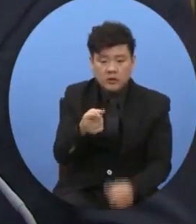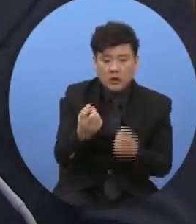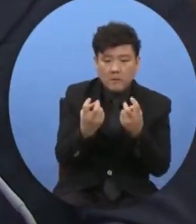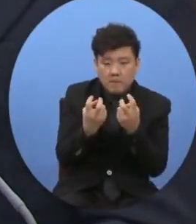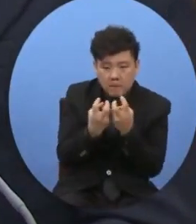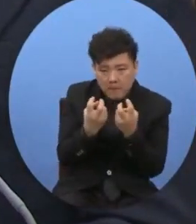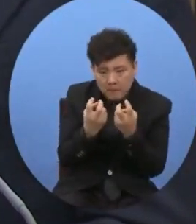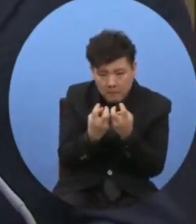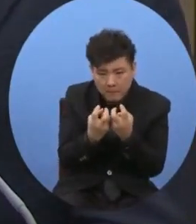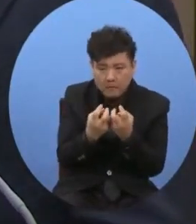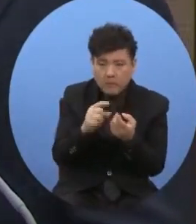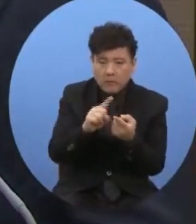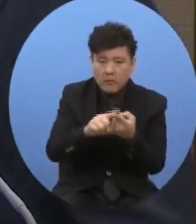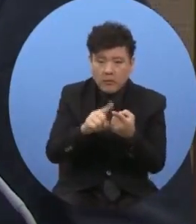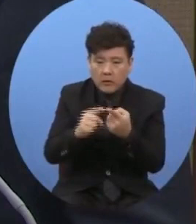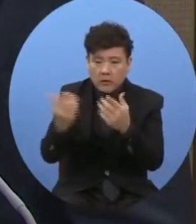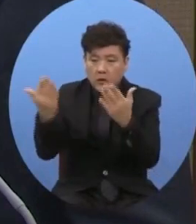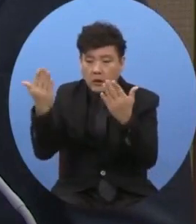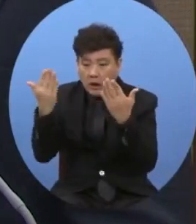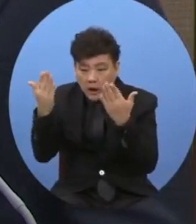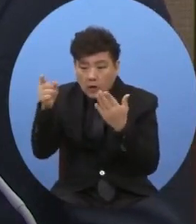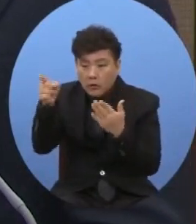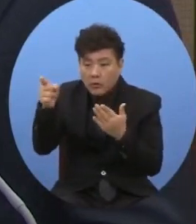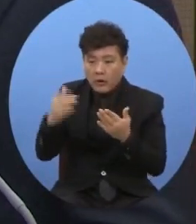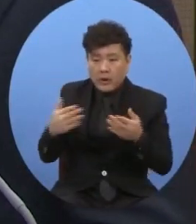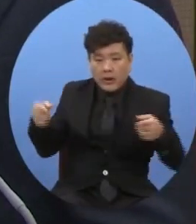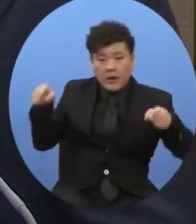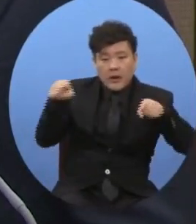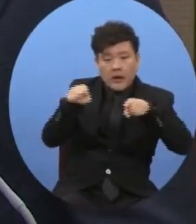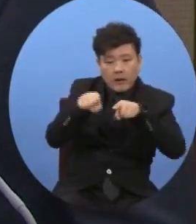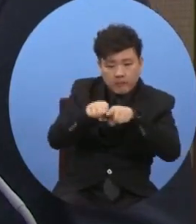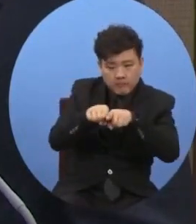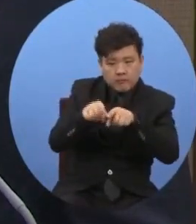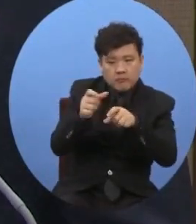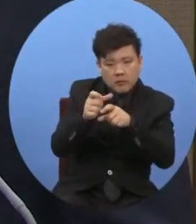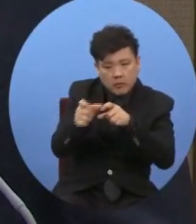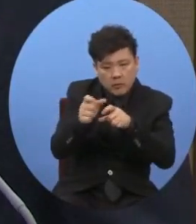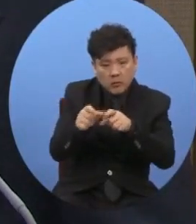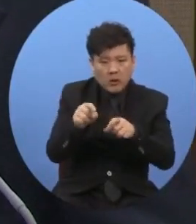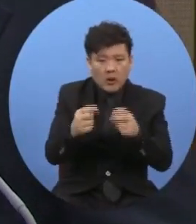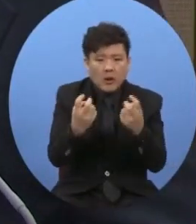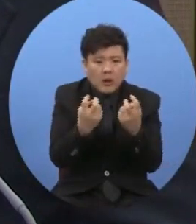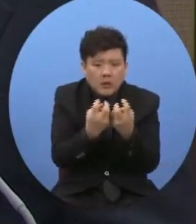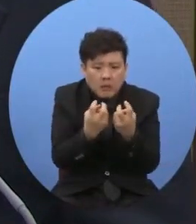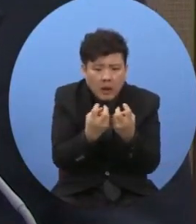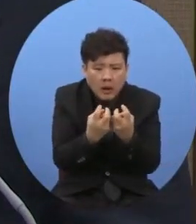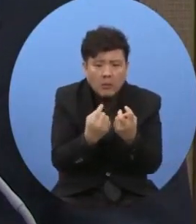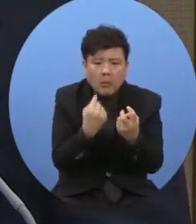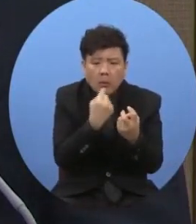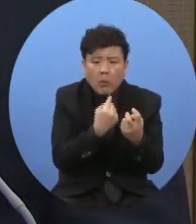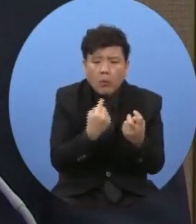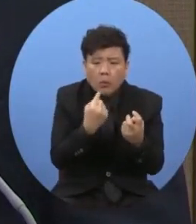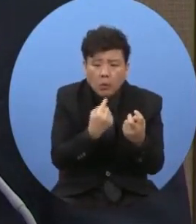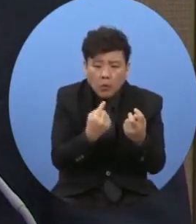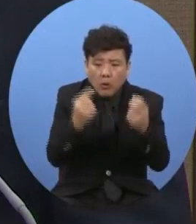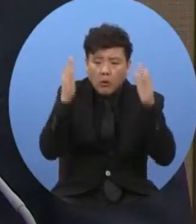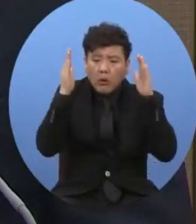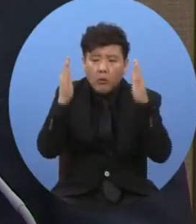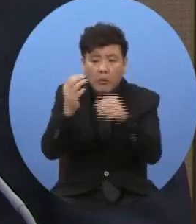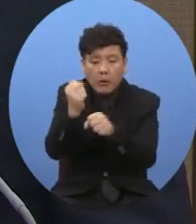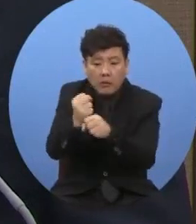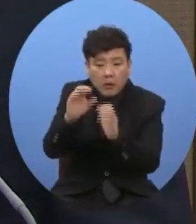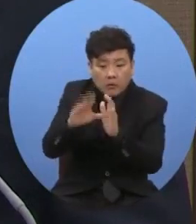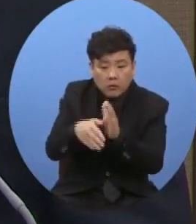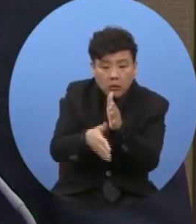방법론을 학교와 함께 고민을 해볼 필요는 있다고 생각합니다. 그 방법론과 방향성을 만들어가는 과정에서 네.